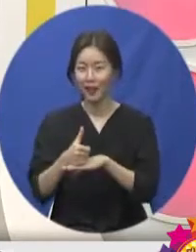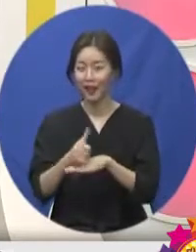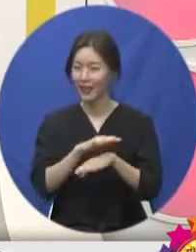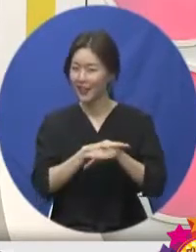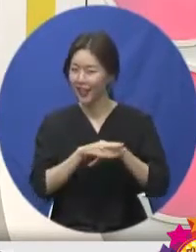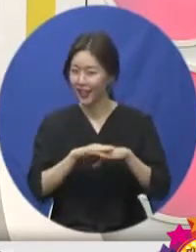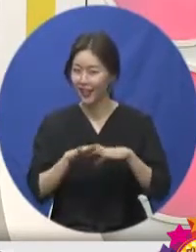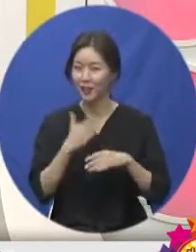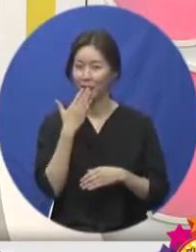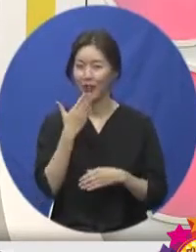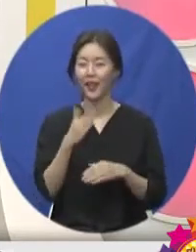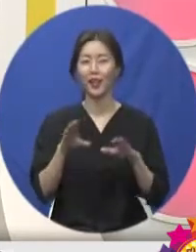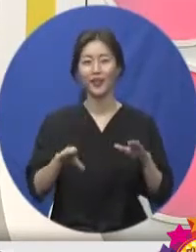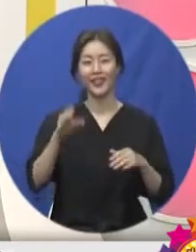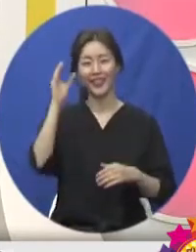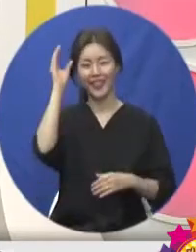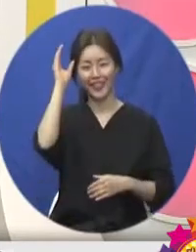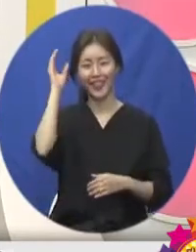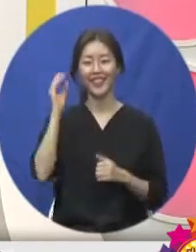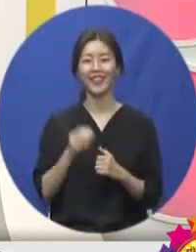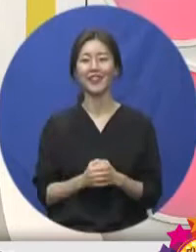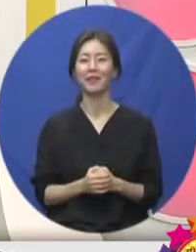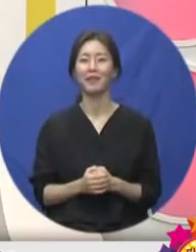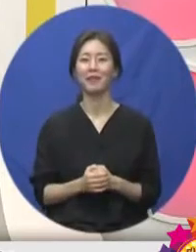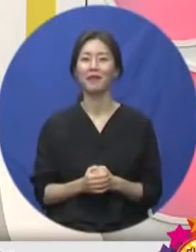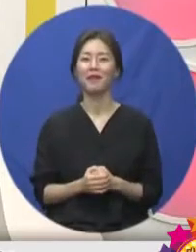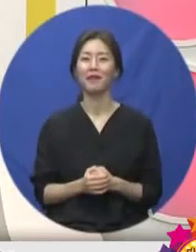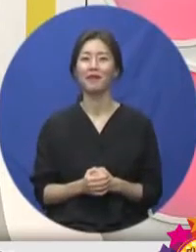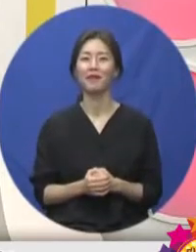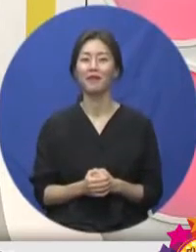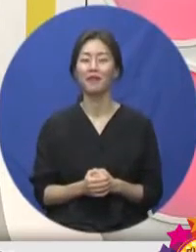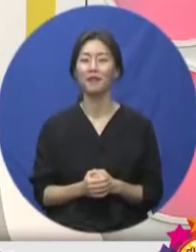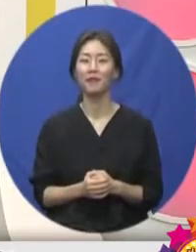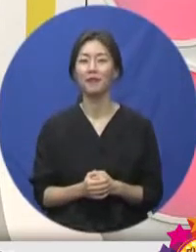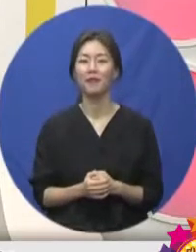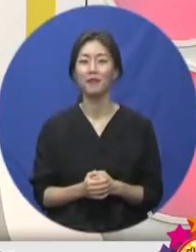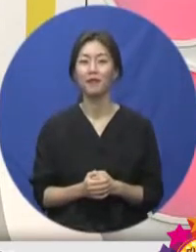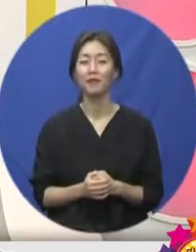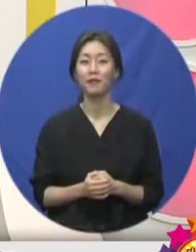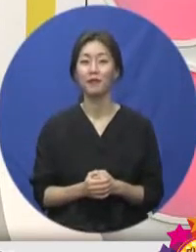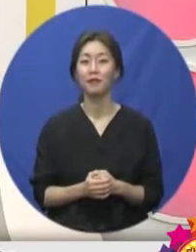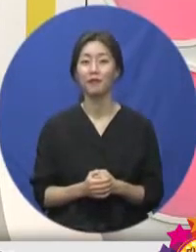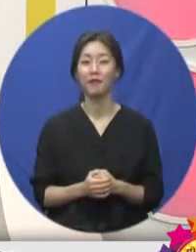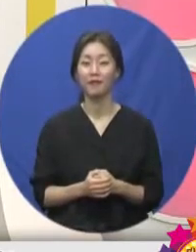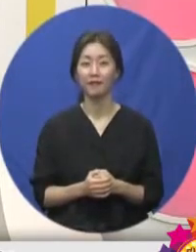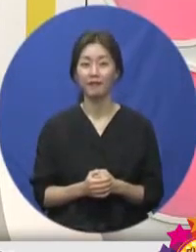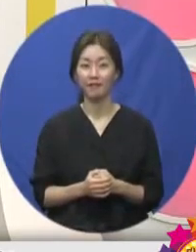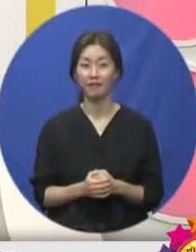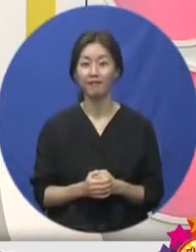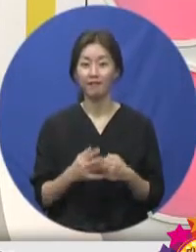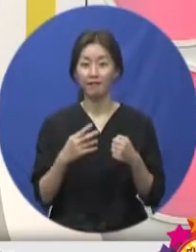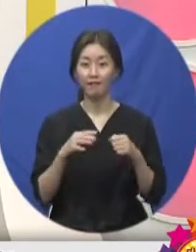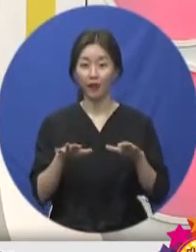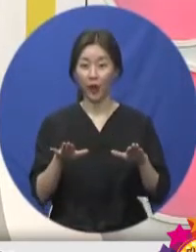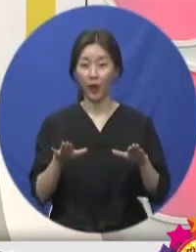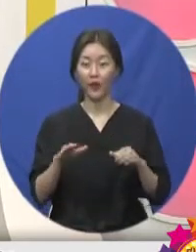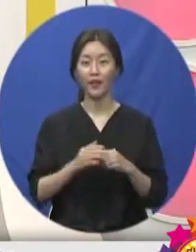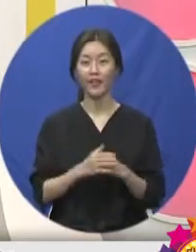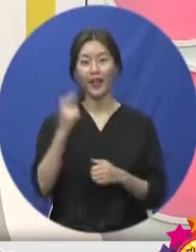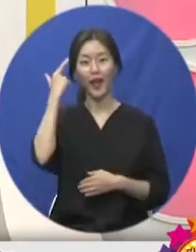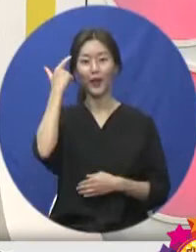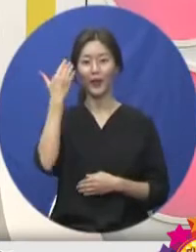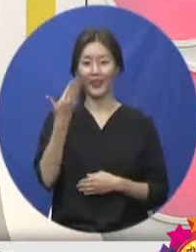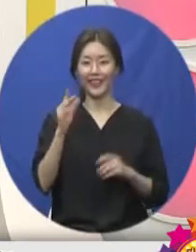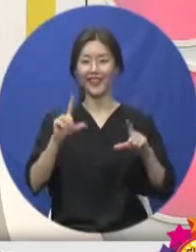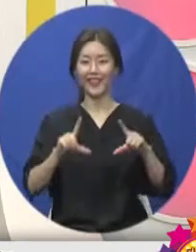장식을 하실지 오늘 참 기대가 되고 궁금해집니다. 그렇습니다. 네. 자, 또 오늘은 또 우리가 퀴즈가 있는